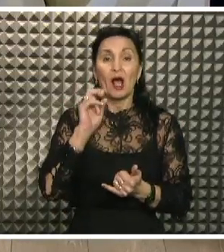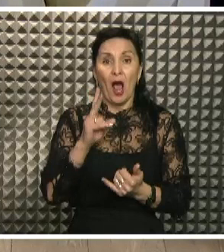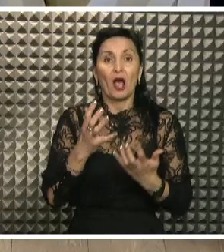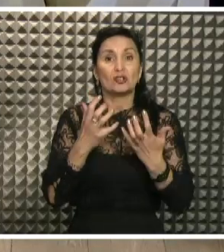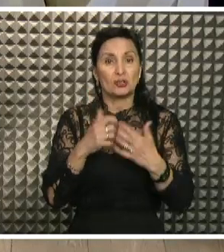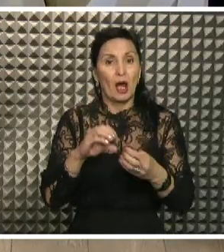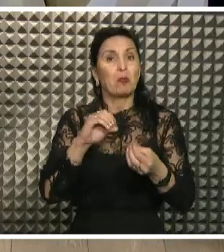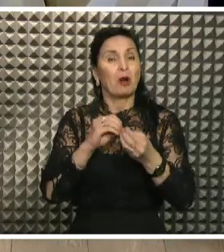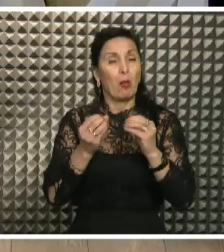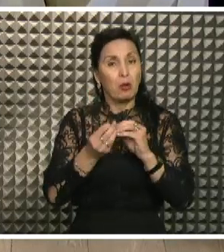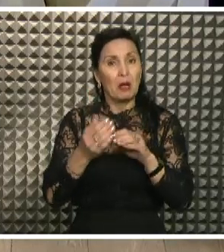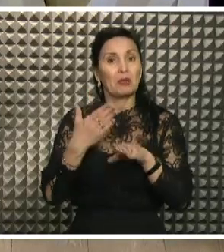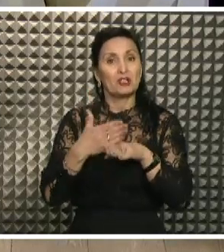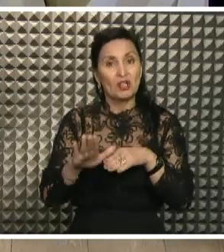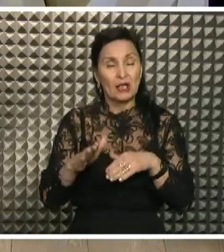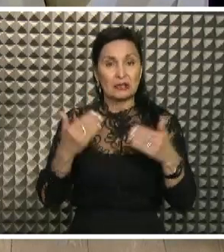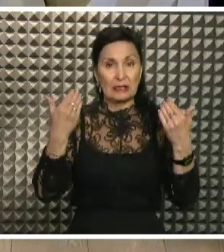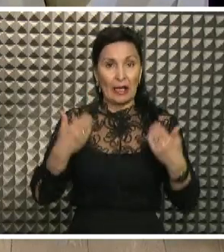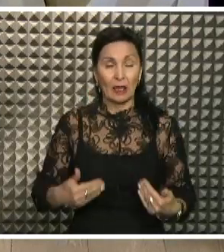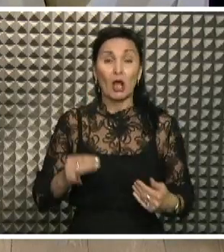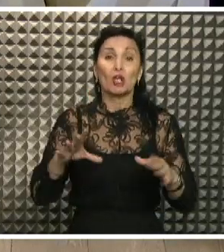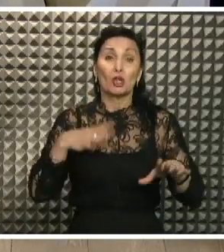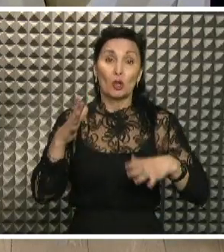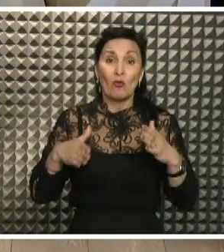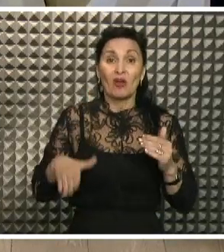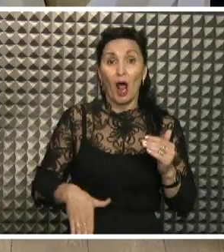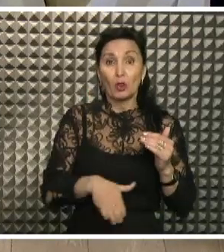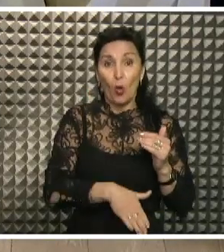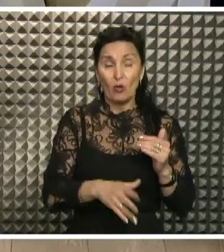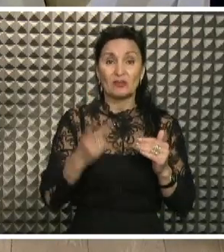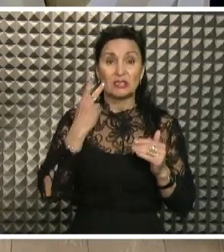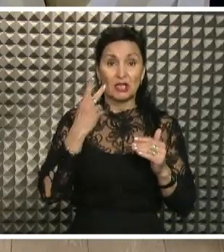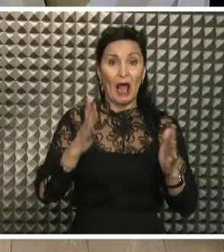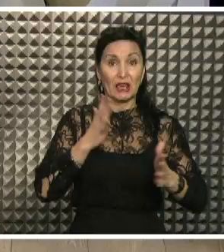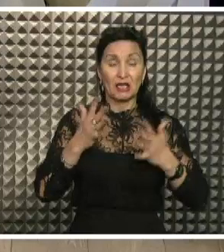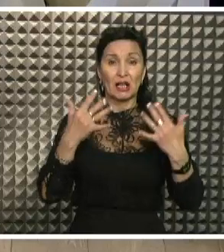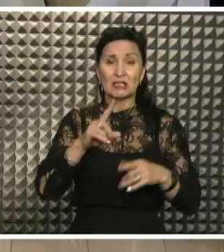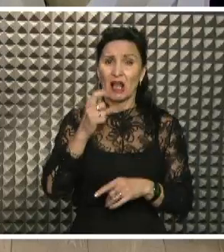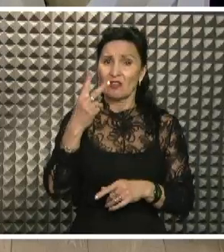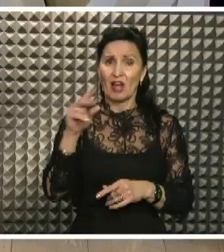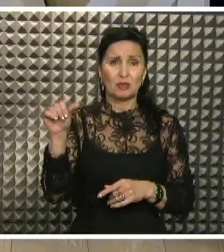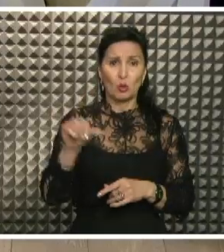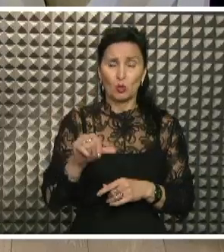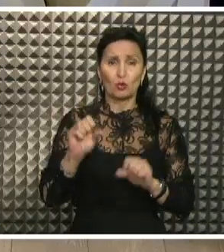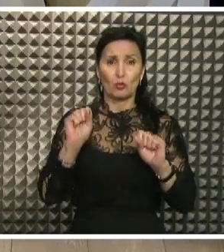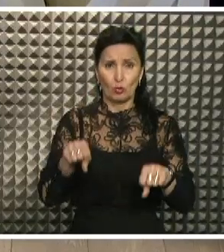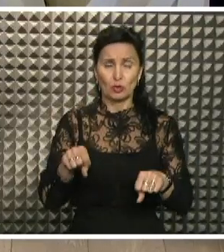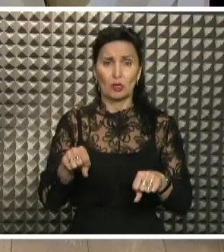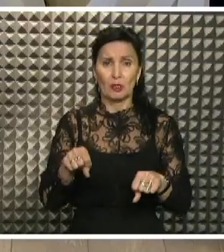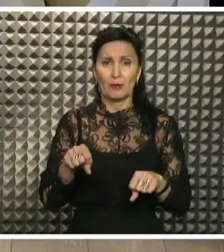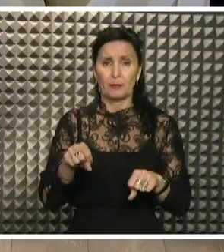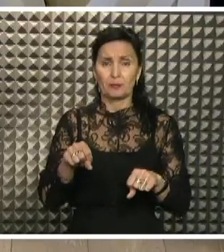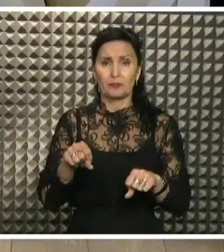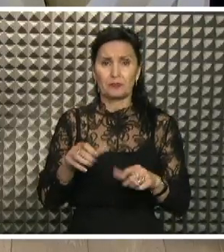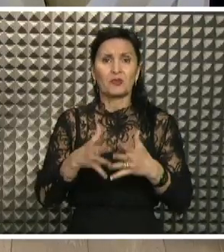считают, проблемная часть тела. Поэтому и тренировка ног, она всегда очень энергозатратная. Можно за 20 минут столько энергии потратить.